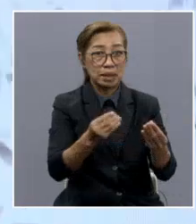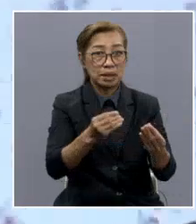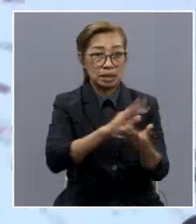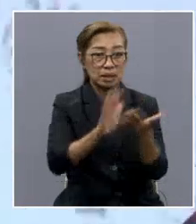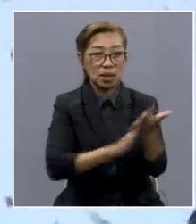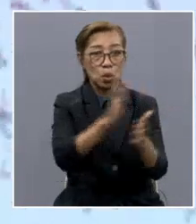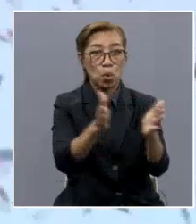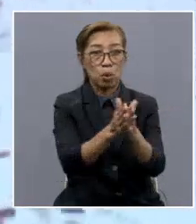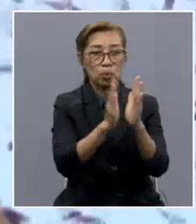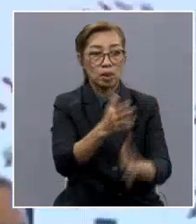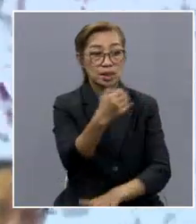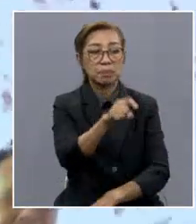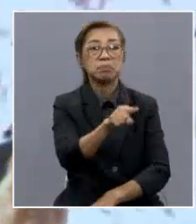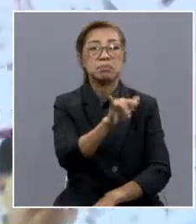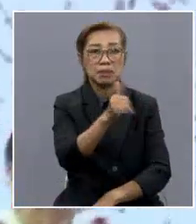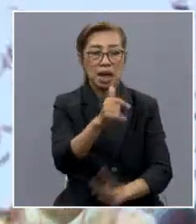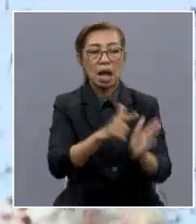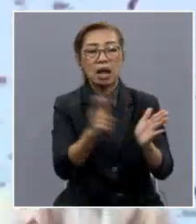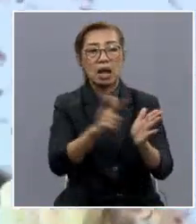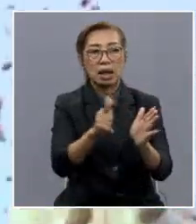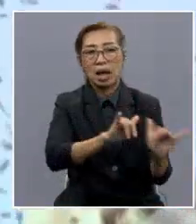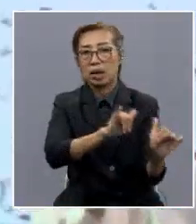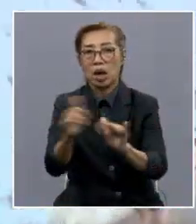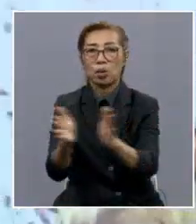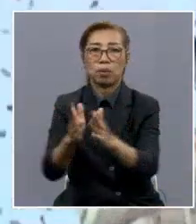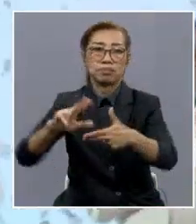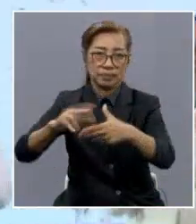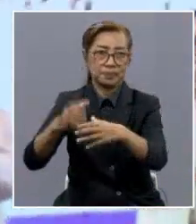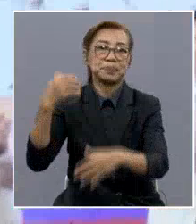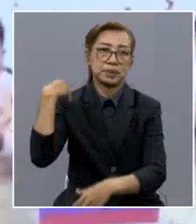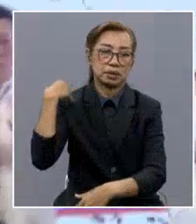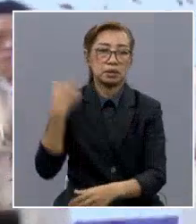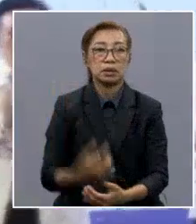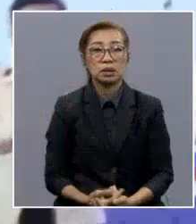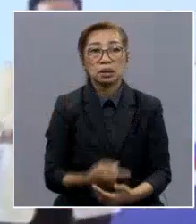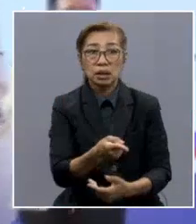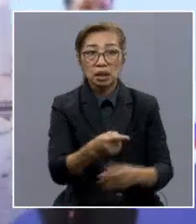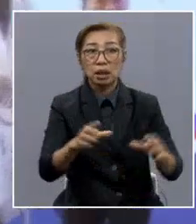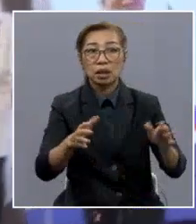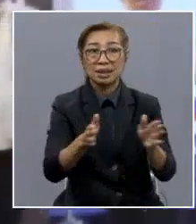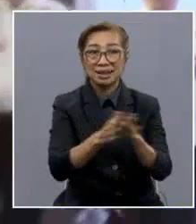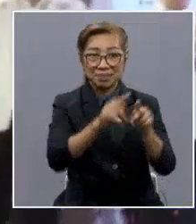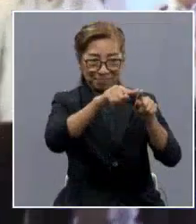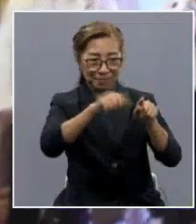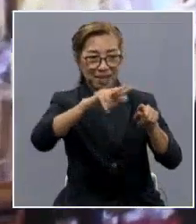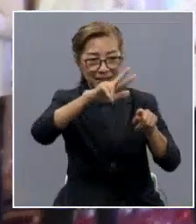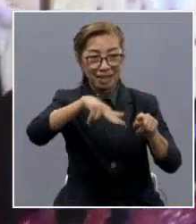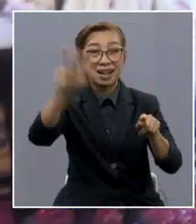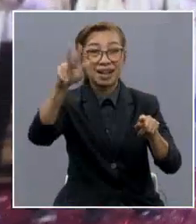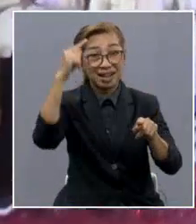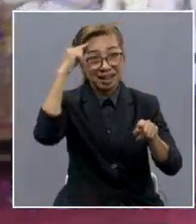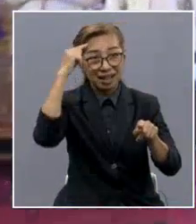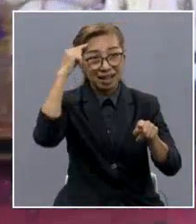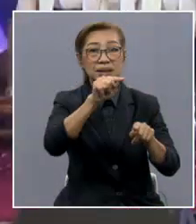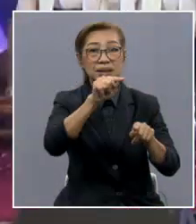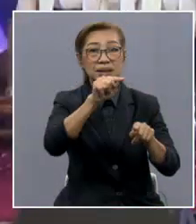ามมาด้วยนะครับมาอยู่ในสีเสื้อของพลังประชารัฐทีนี้รวมแผ่นดินเนี่ยก็ยังคงดำเนินการทางการเมือง